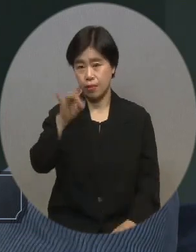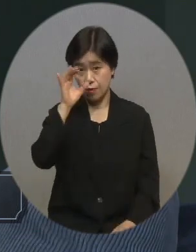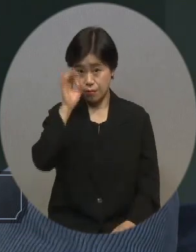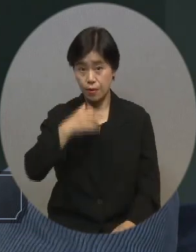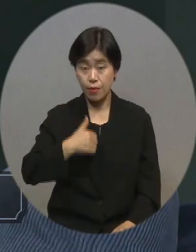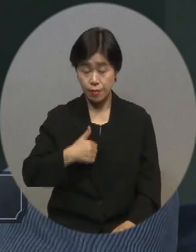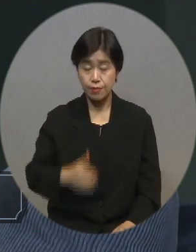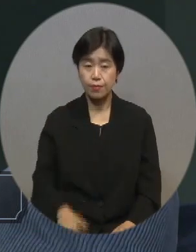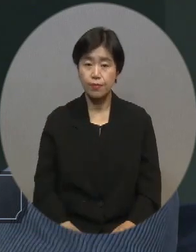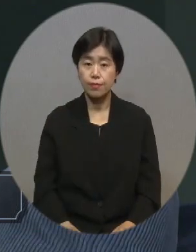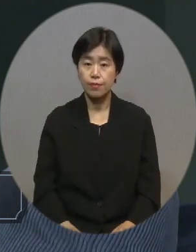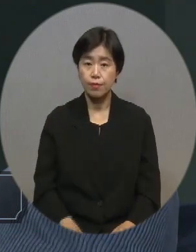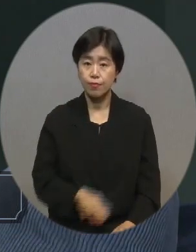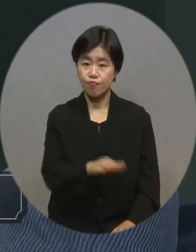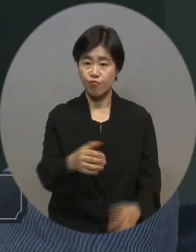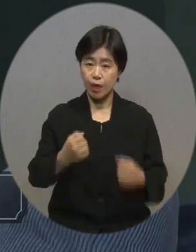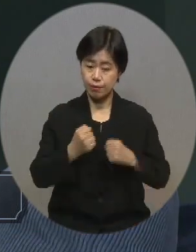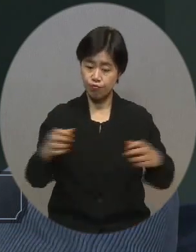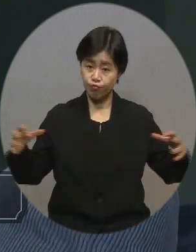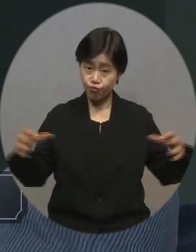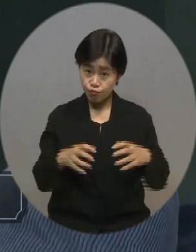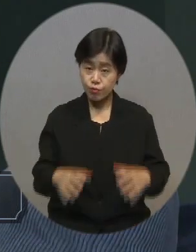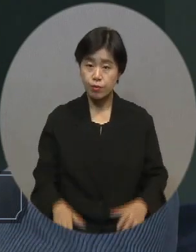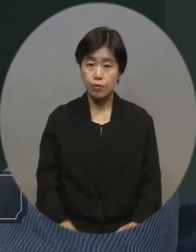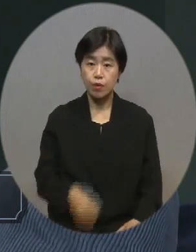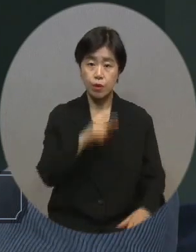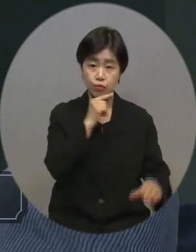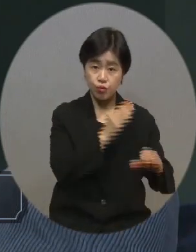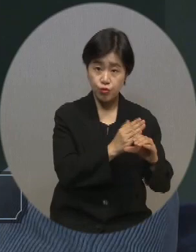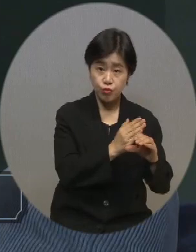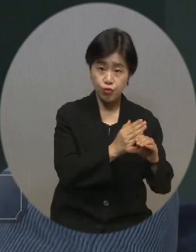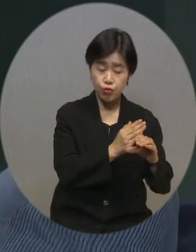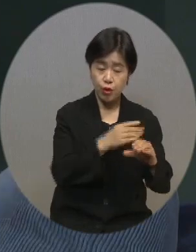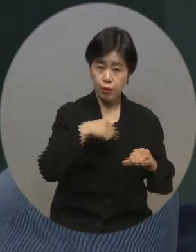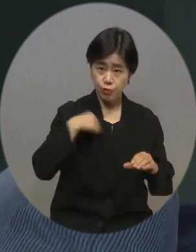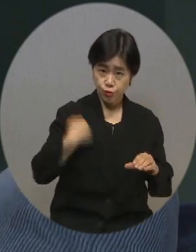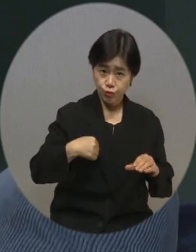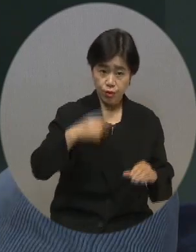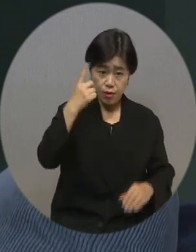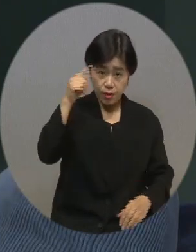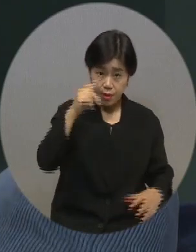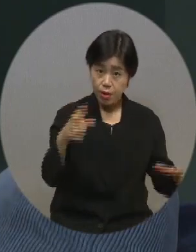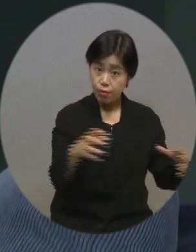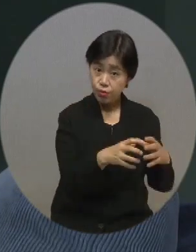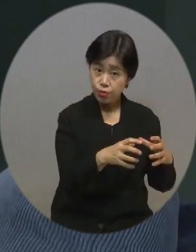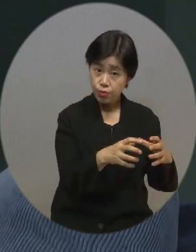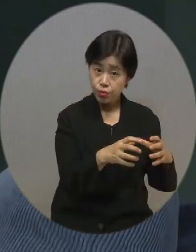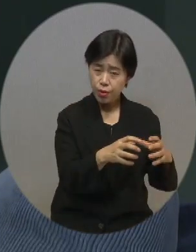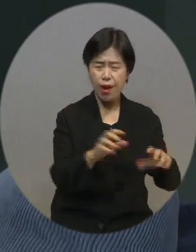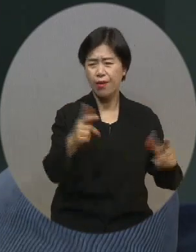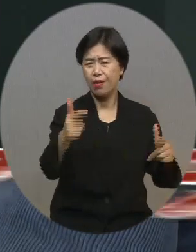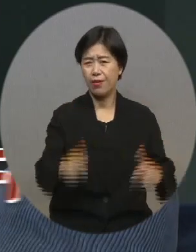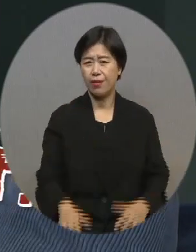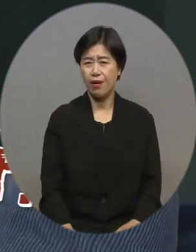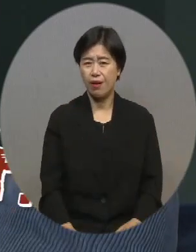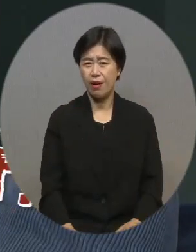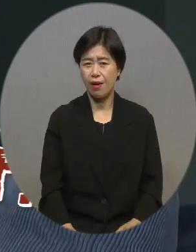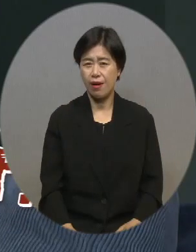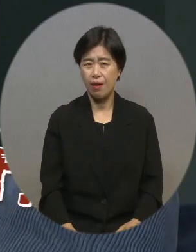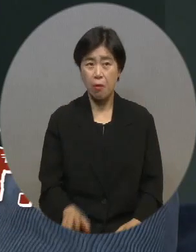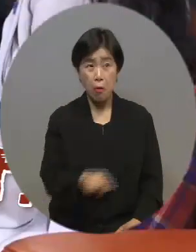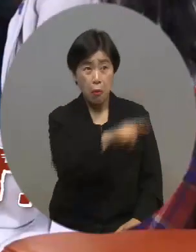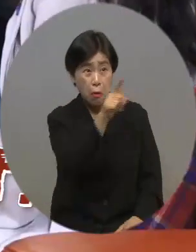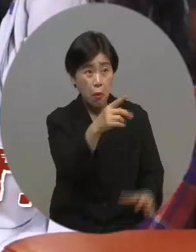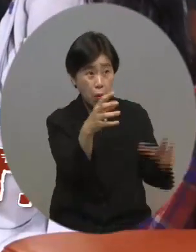네. 그러니까 우리가 이제 뭉쳐서 중국, 북한, 러시아가 뭉쳤다. 그거 아니에요. 걔네들이 뭉쳐있기 때문에 우리가 뭉친